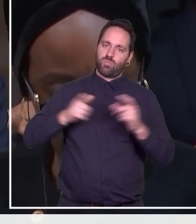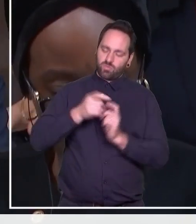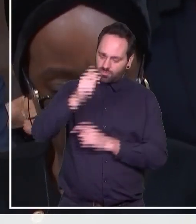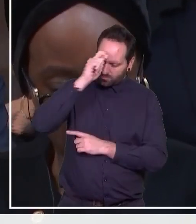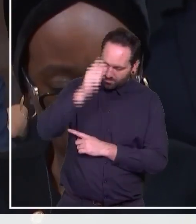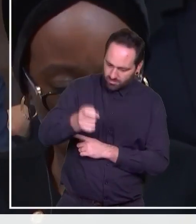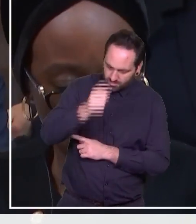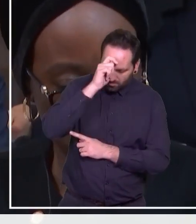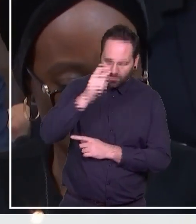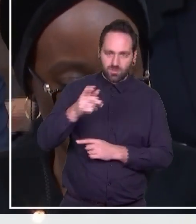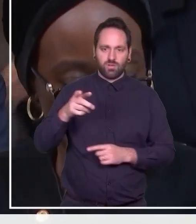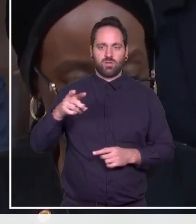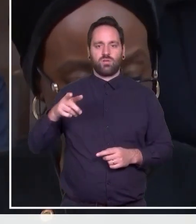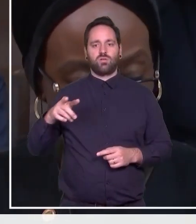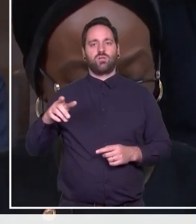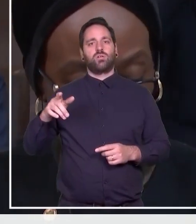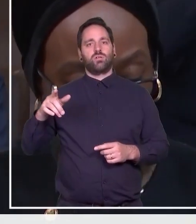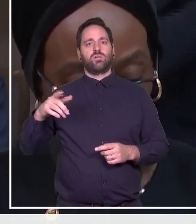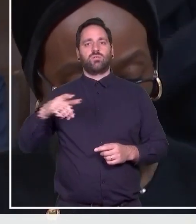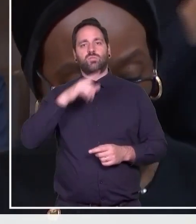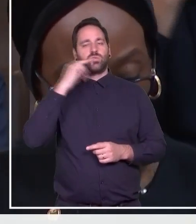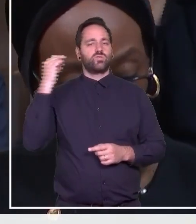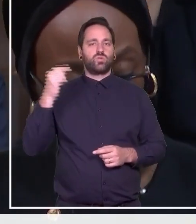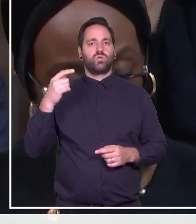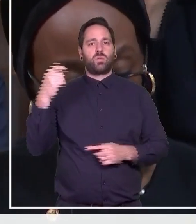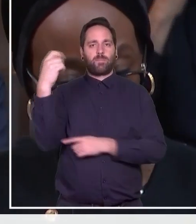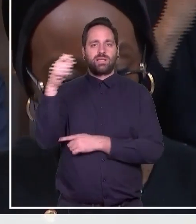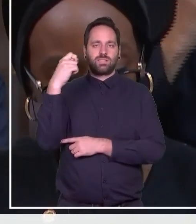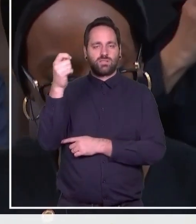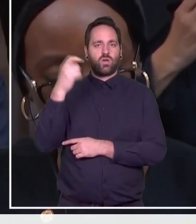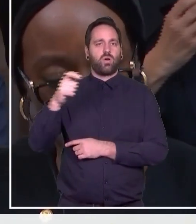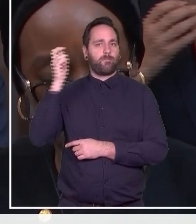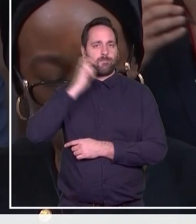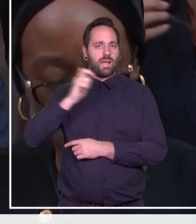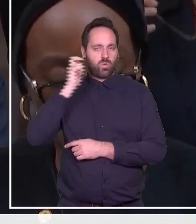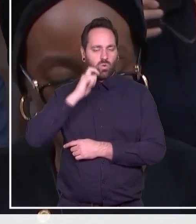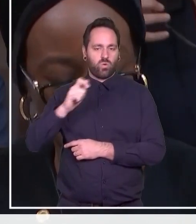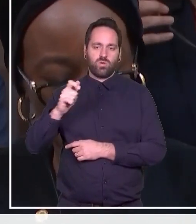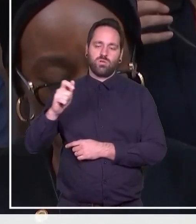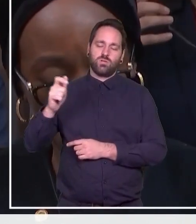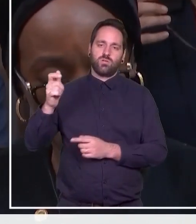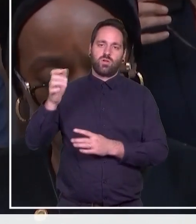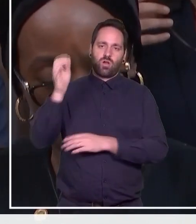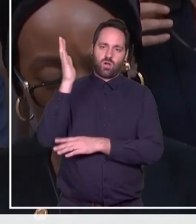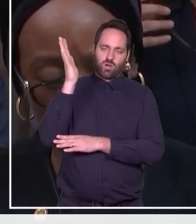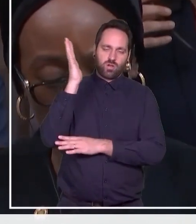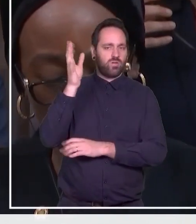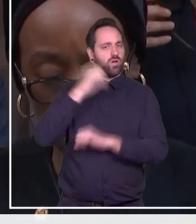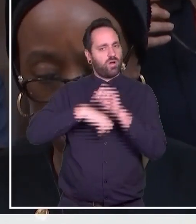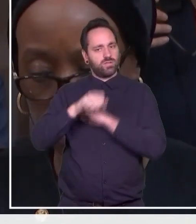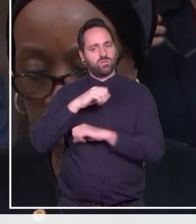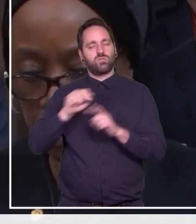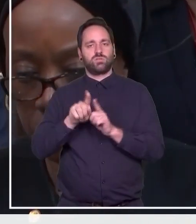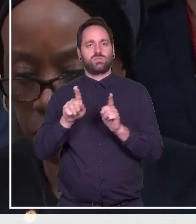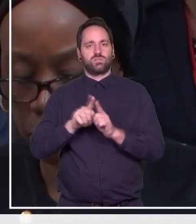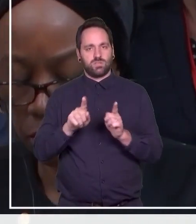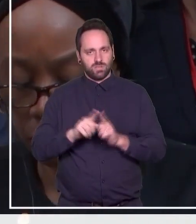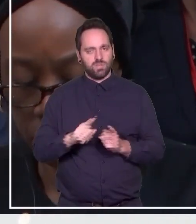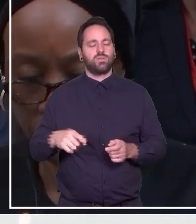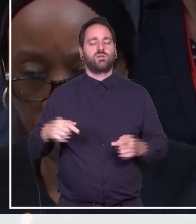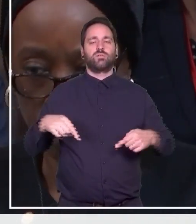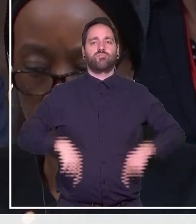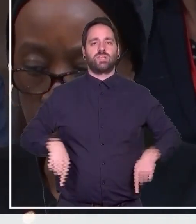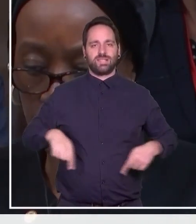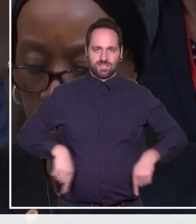Admiration to France for the deep commitment that has been made by President